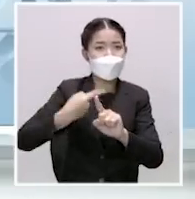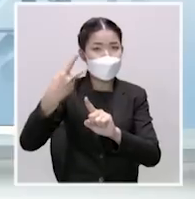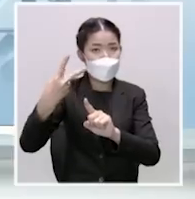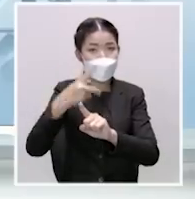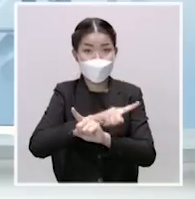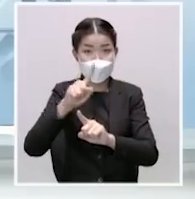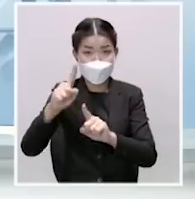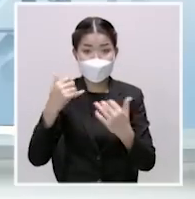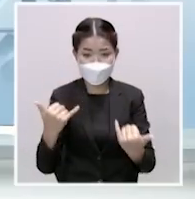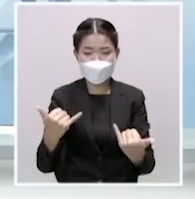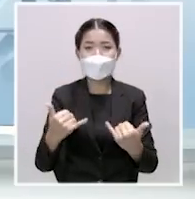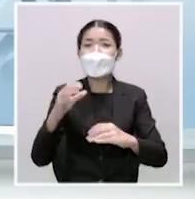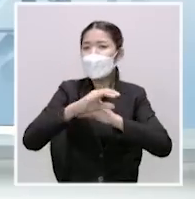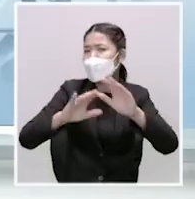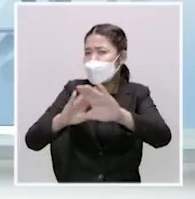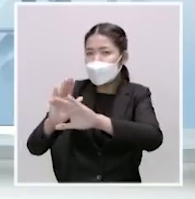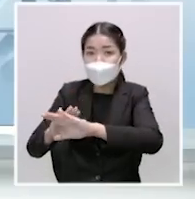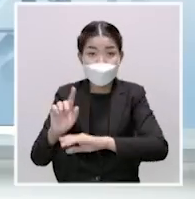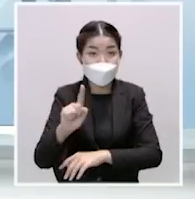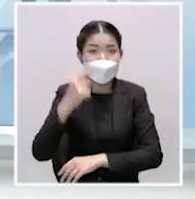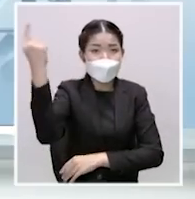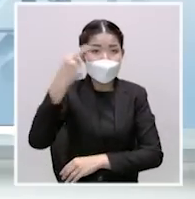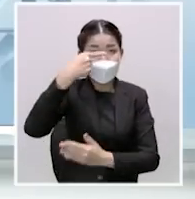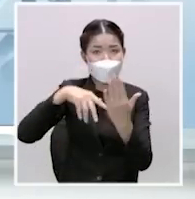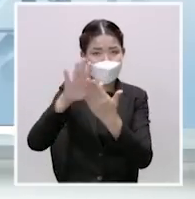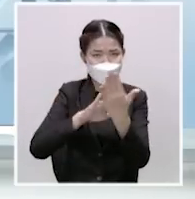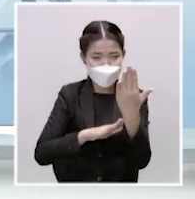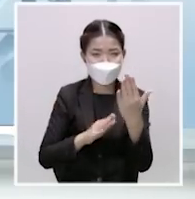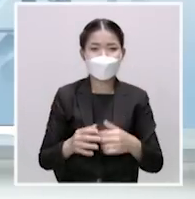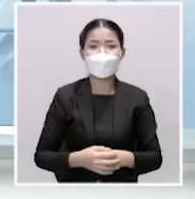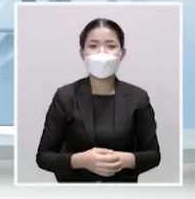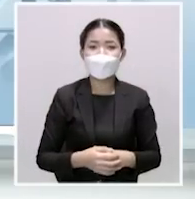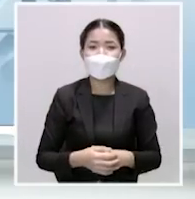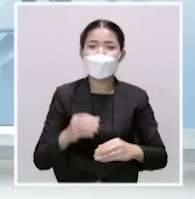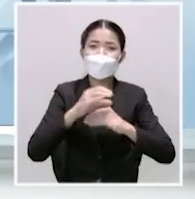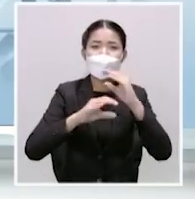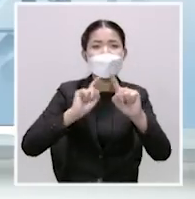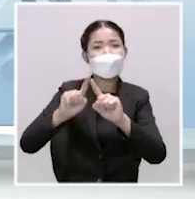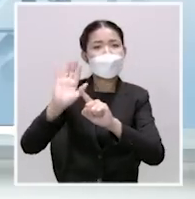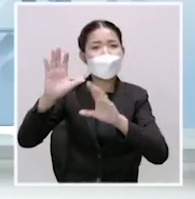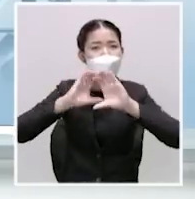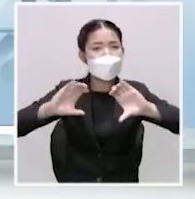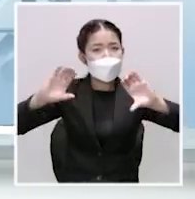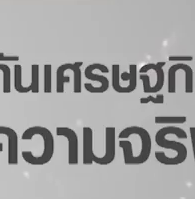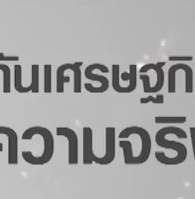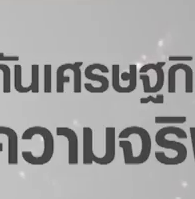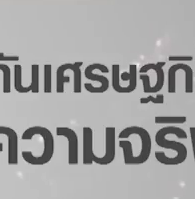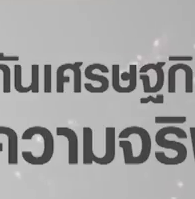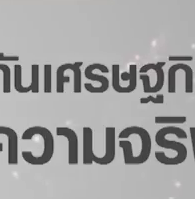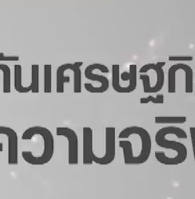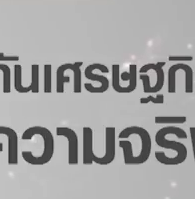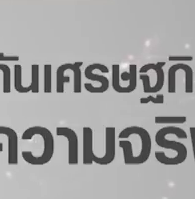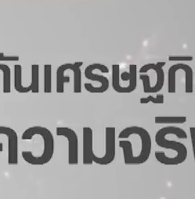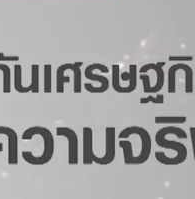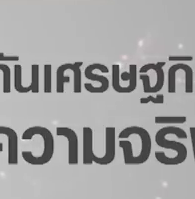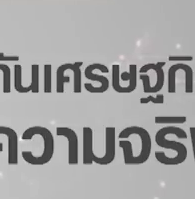นี้ก็จะเน้นย้ำเรื่องของโครงการท่องเที่ยวภายในประเทศเป็นไทยเที่ยวไทยผ่านโครงการต่างๆอย่างเช่นเราเที่ยวด้วยกันนะคะ ข